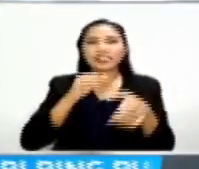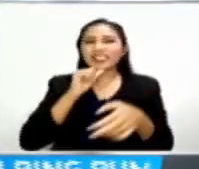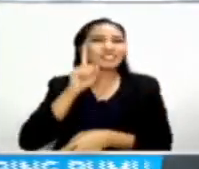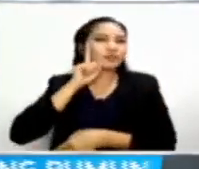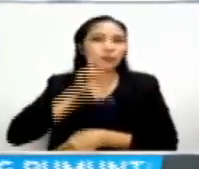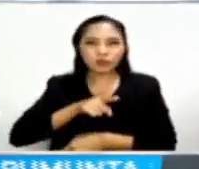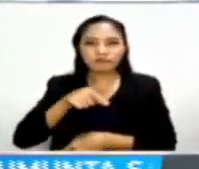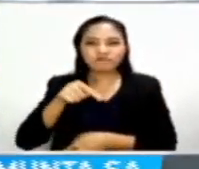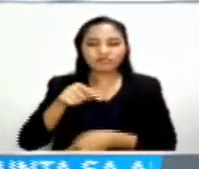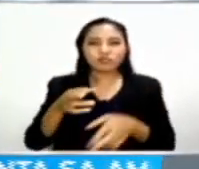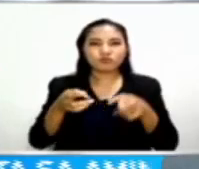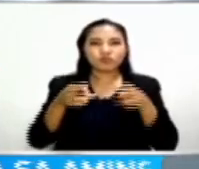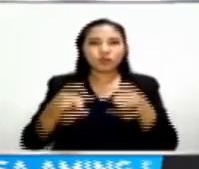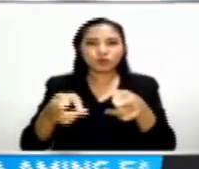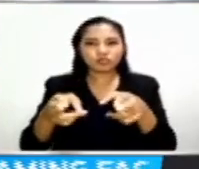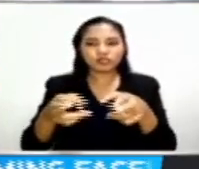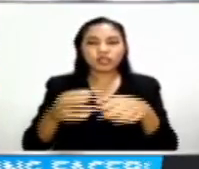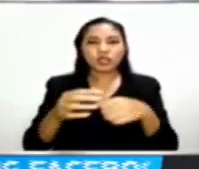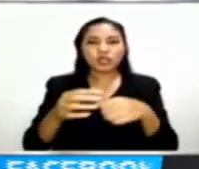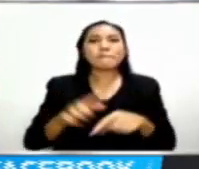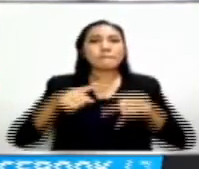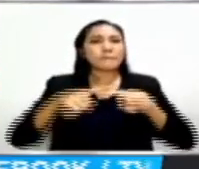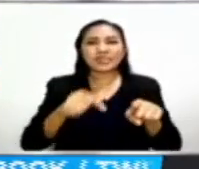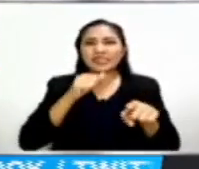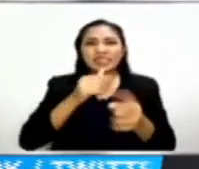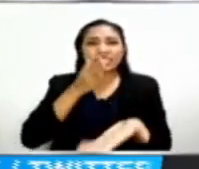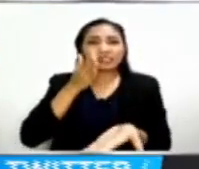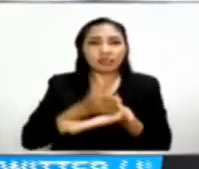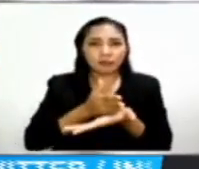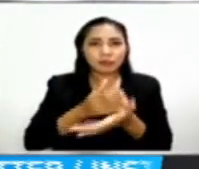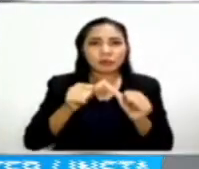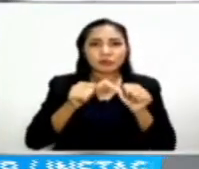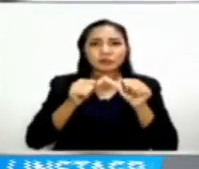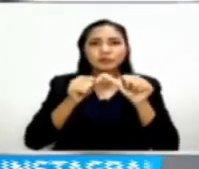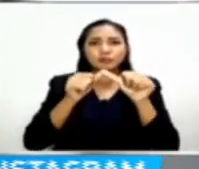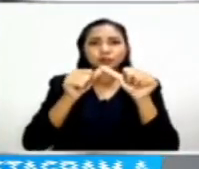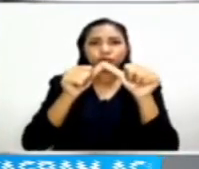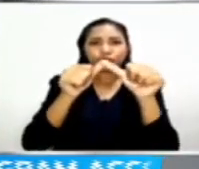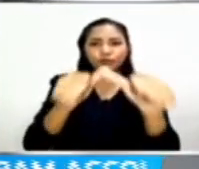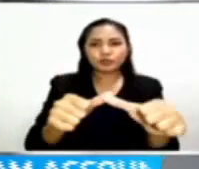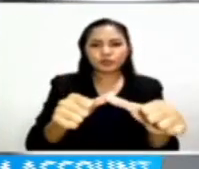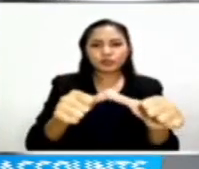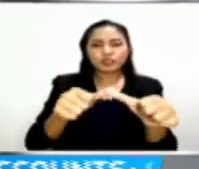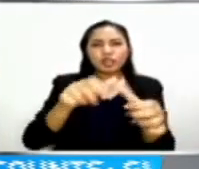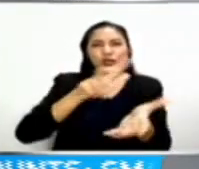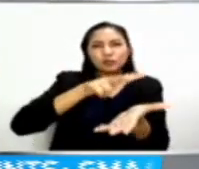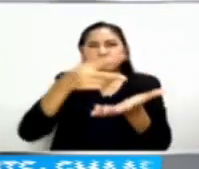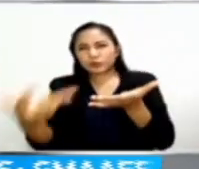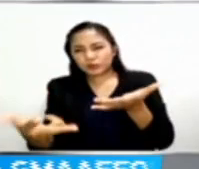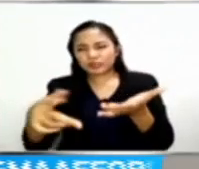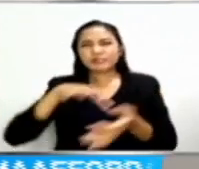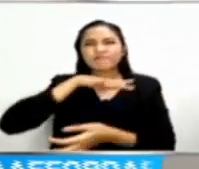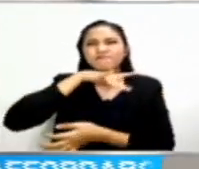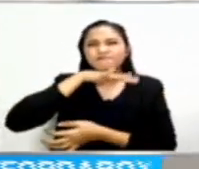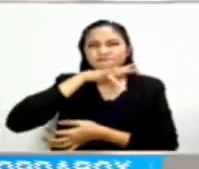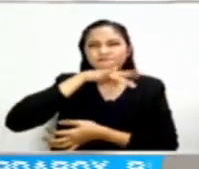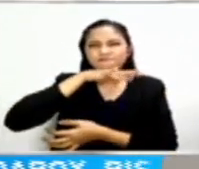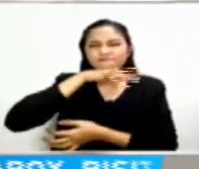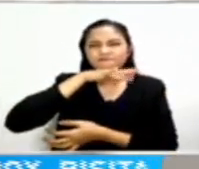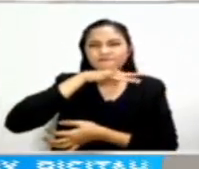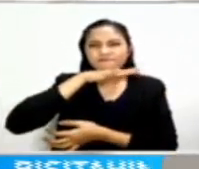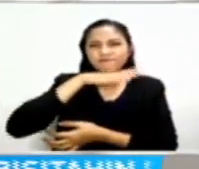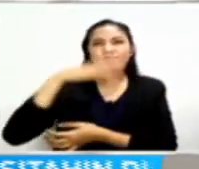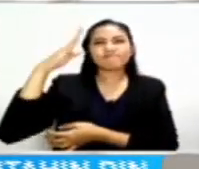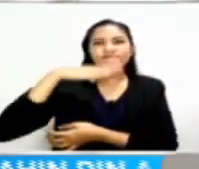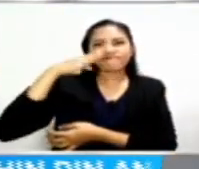huminto, dumiretso lang ito ng takbo. Nagpabigat ng traffic ang naiwang basura. Nag-iwan din ito ng mabangong amoy dahil mga dumi at lamang loob daw ng